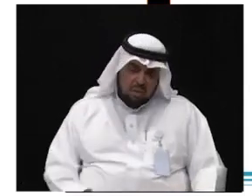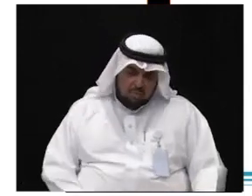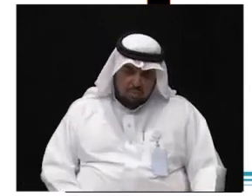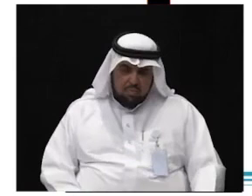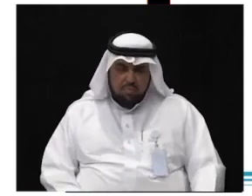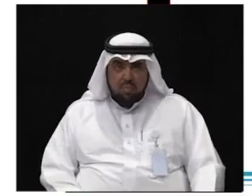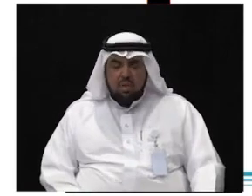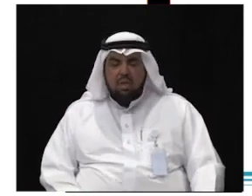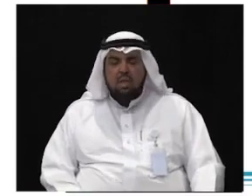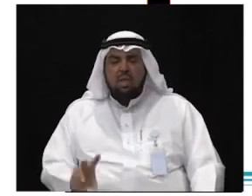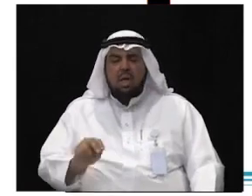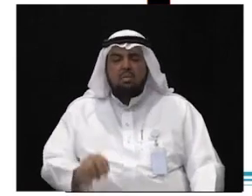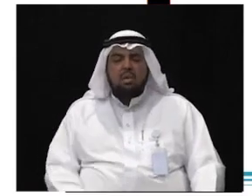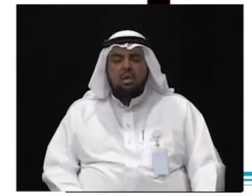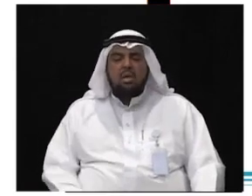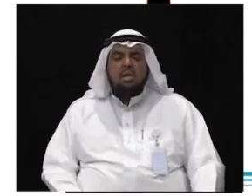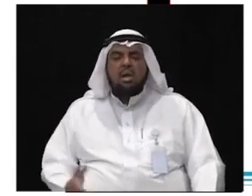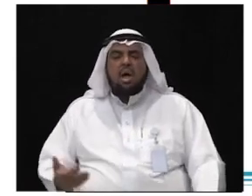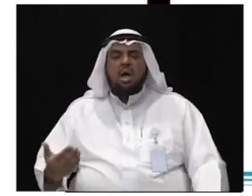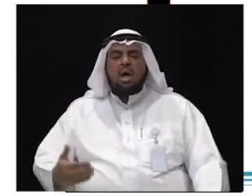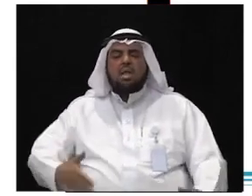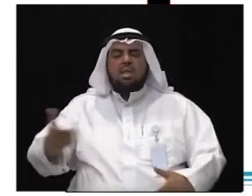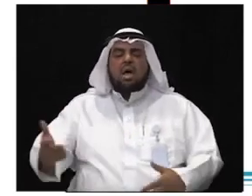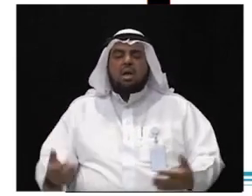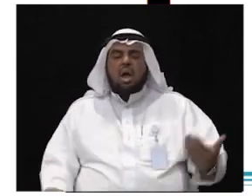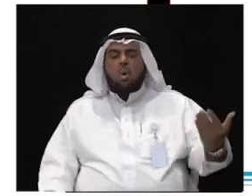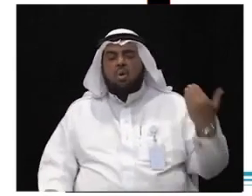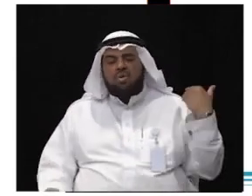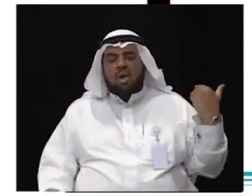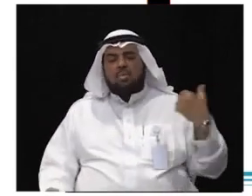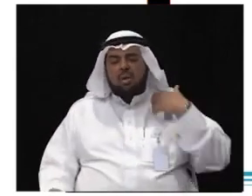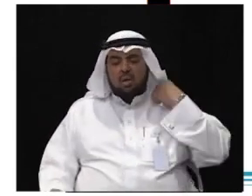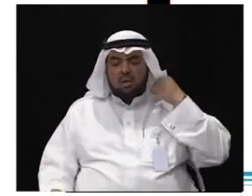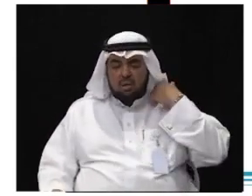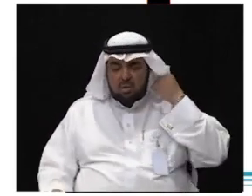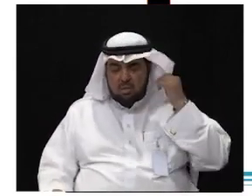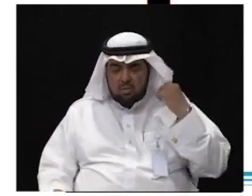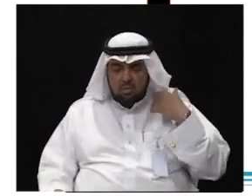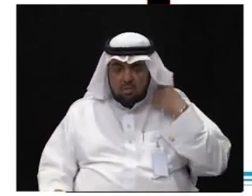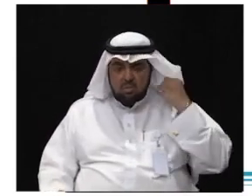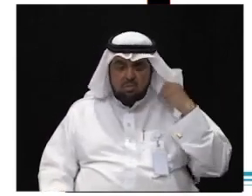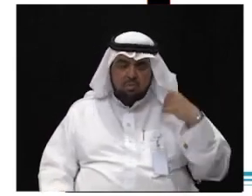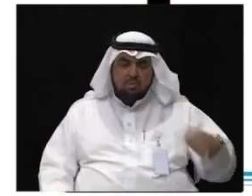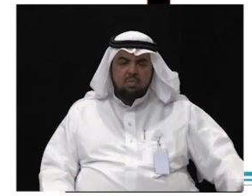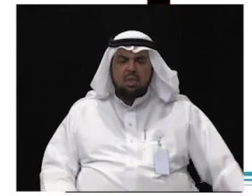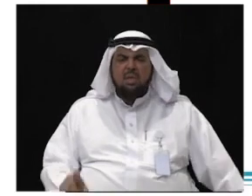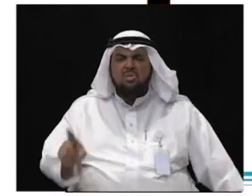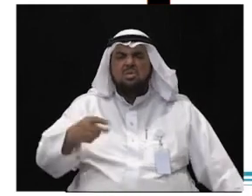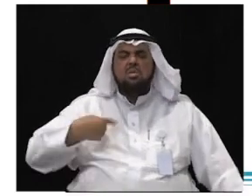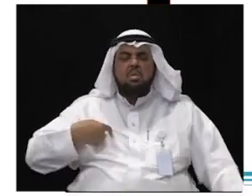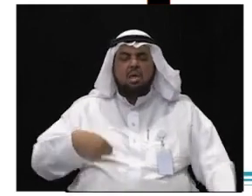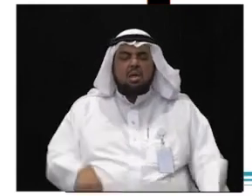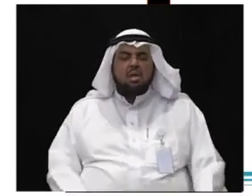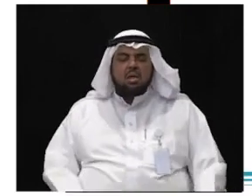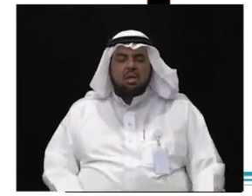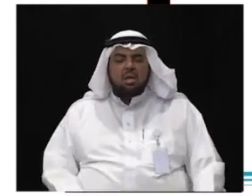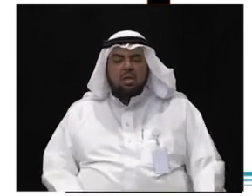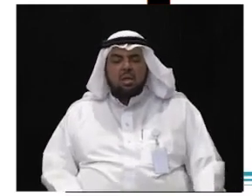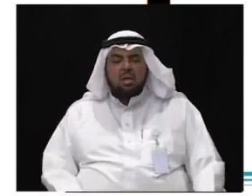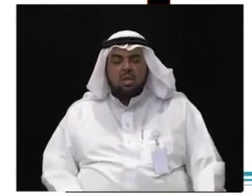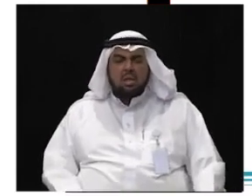في داخلها التالي والسابق للتنقل بين النماذج، ماذا تسمى هذه الأداة؟ طرحت